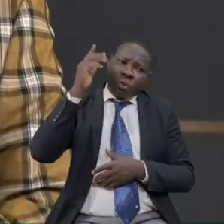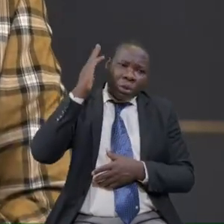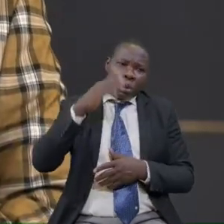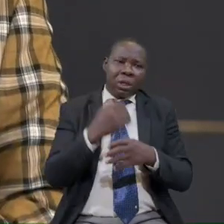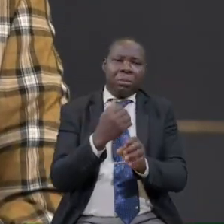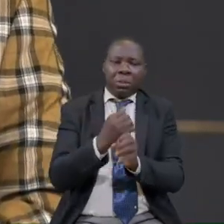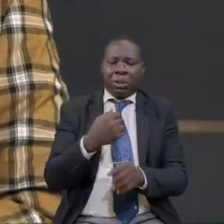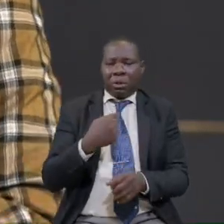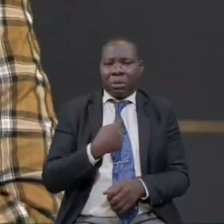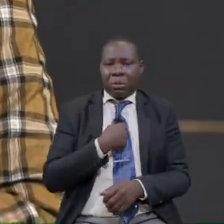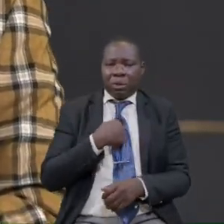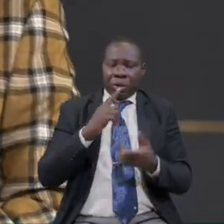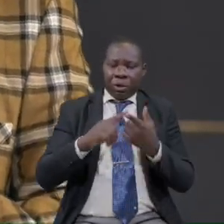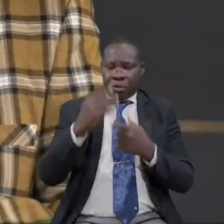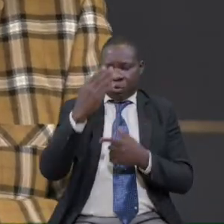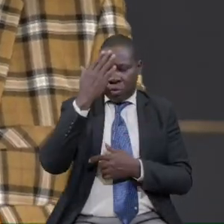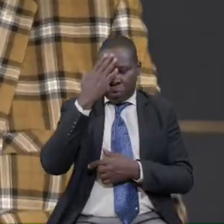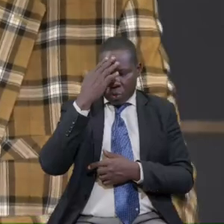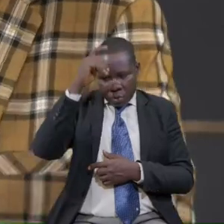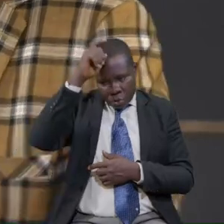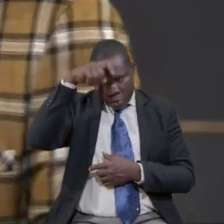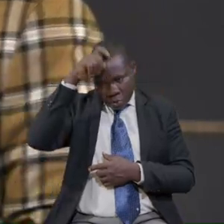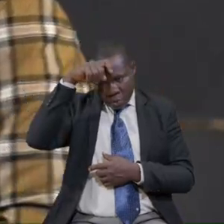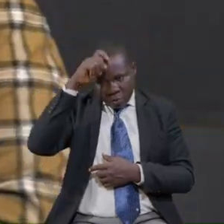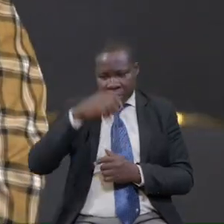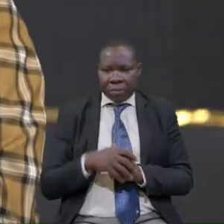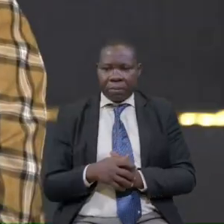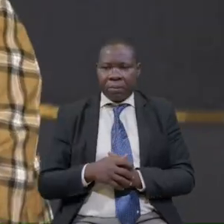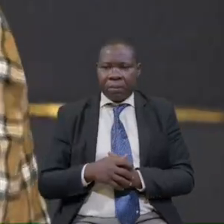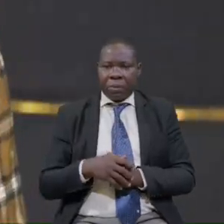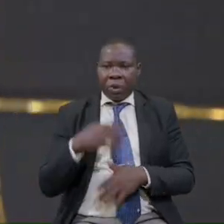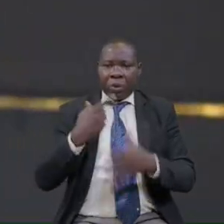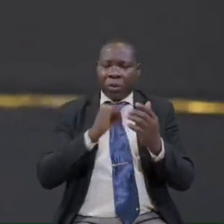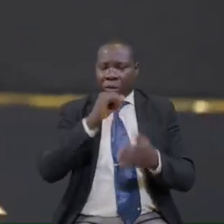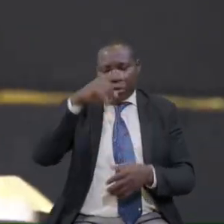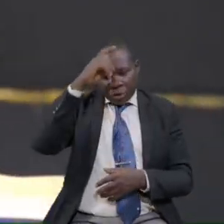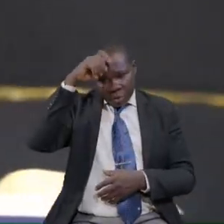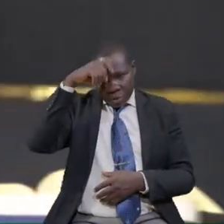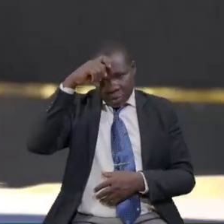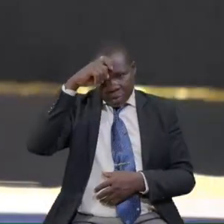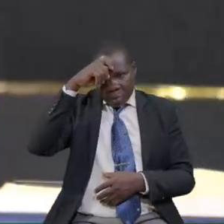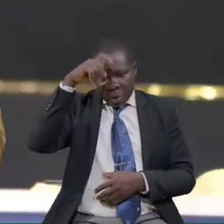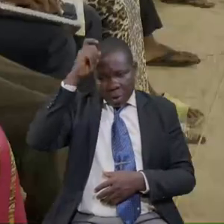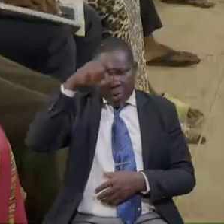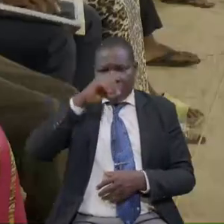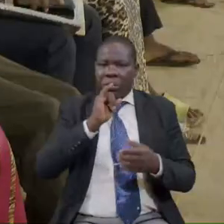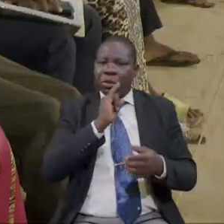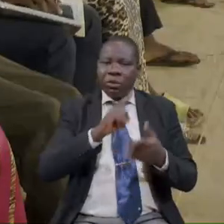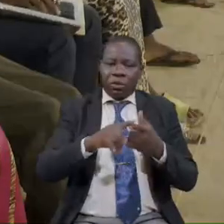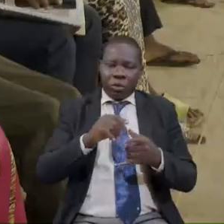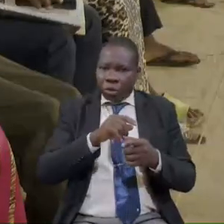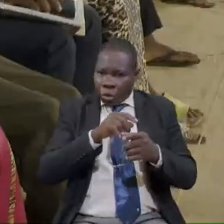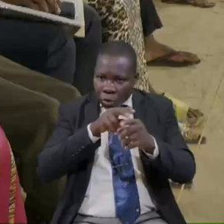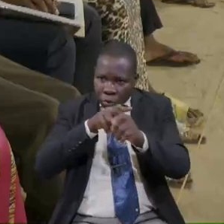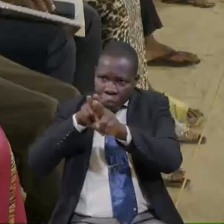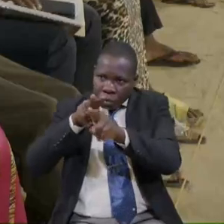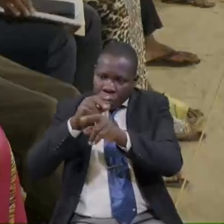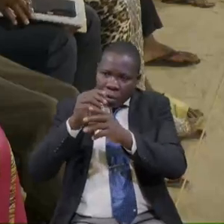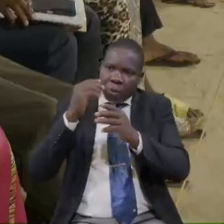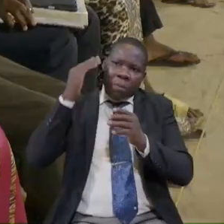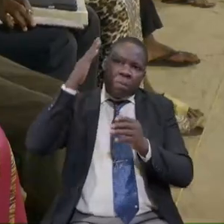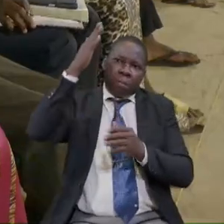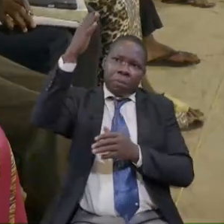la sagesse au-dedans de moi. Qu'est-ce que la sagesse? La sagesse, c'est de voir